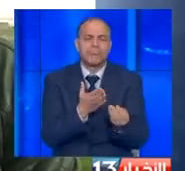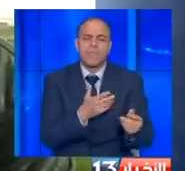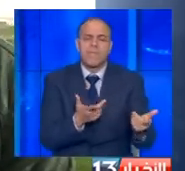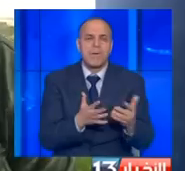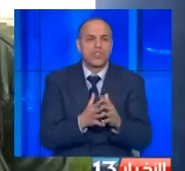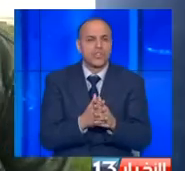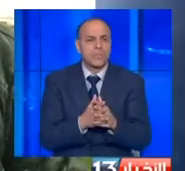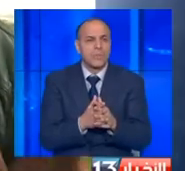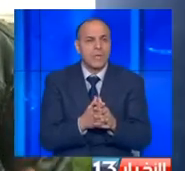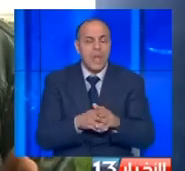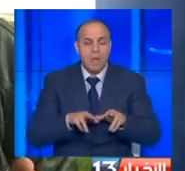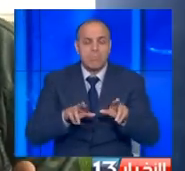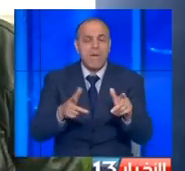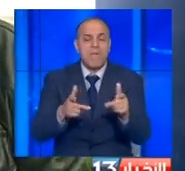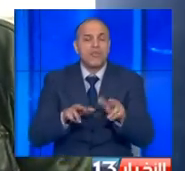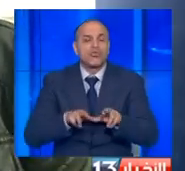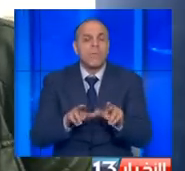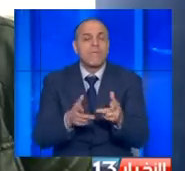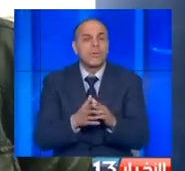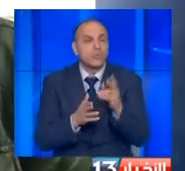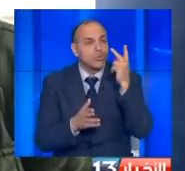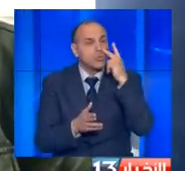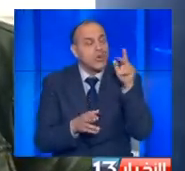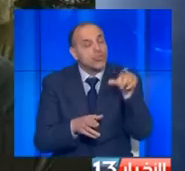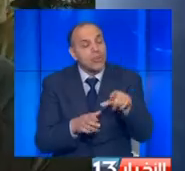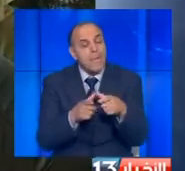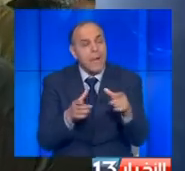اكثر الطريق معناش طريق وشوفوا